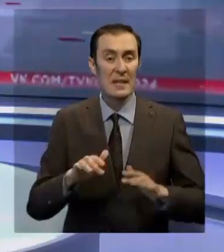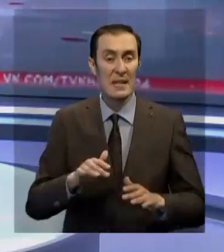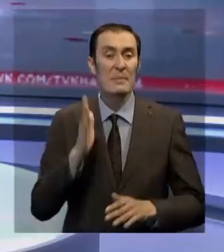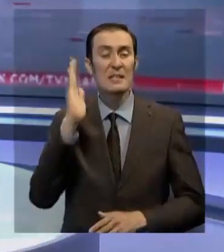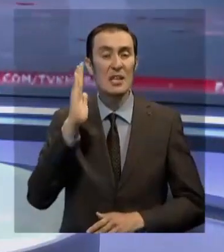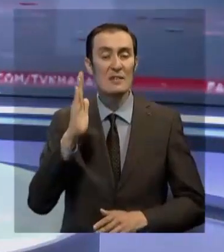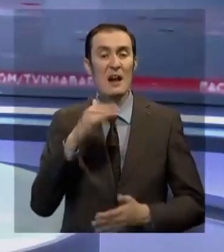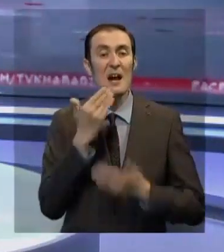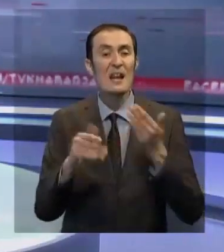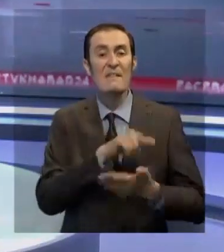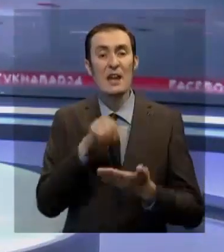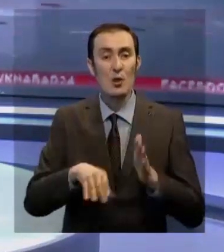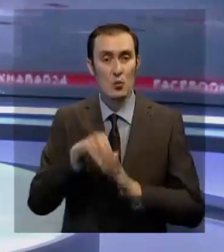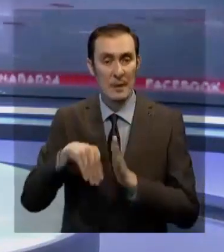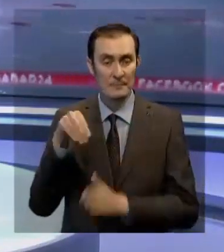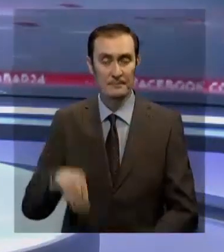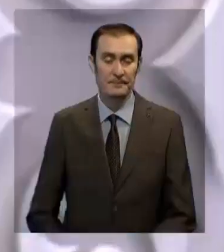проведения предстоящего референдума.